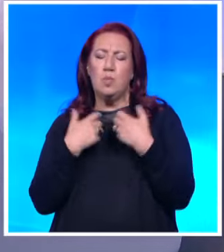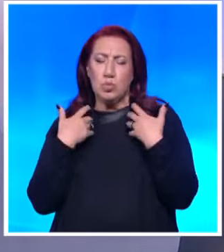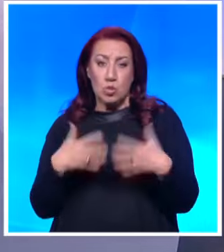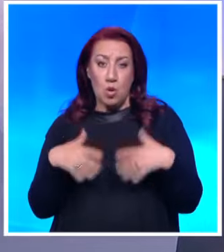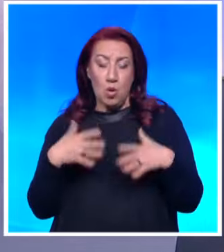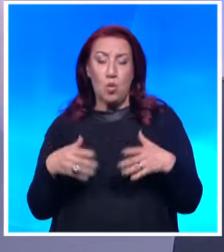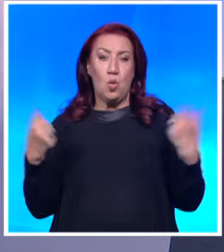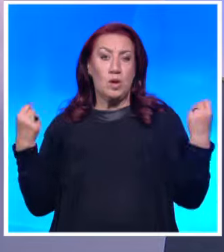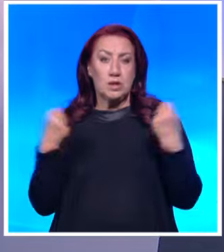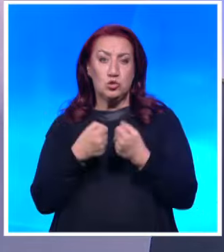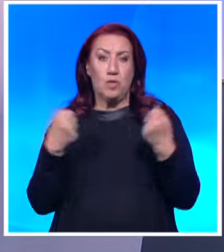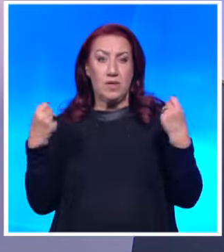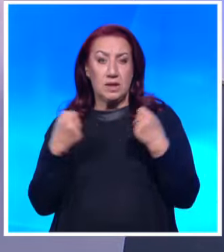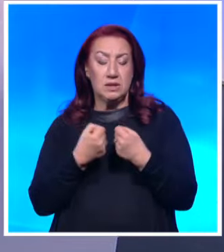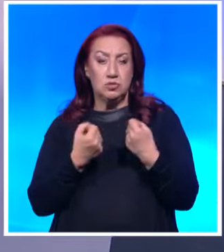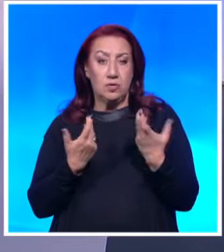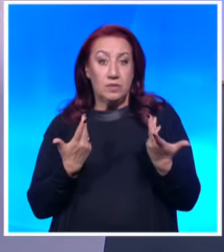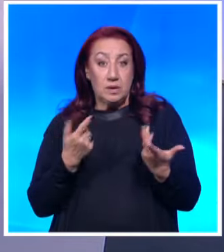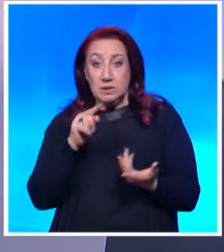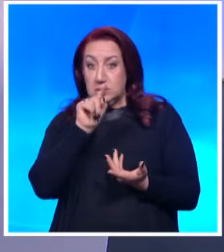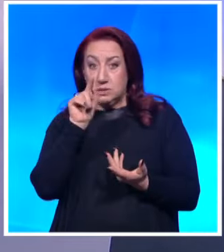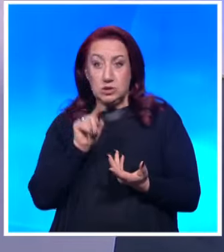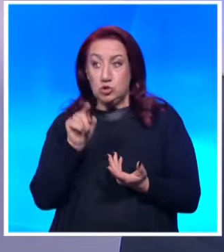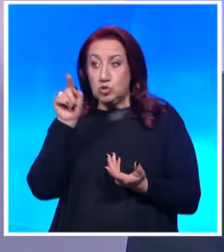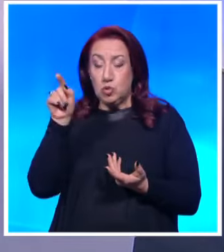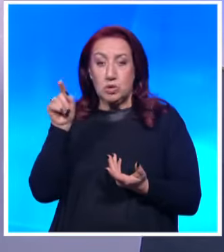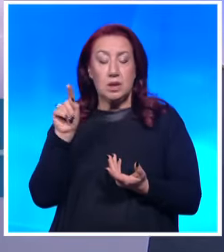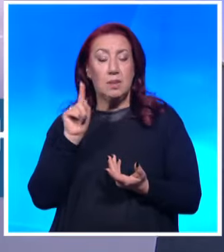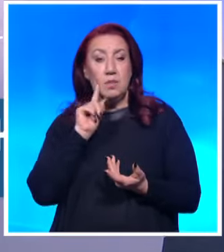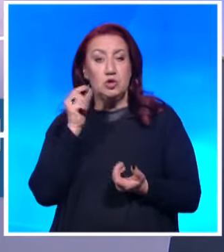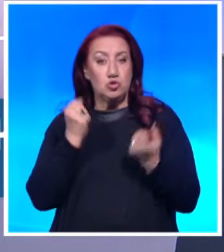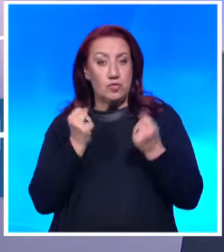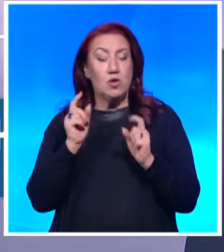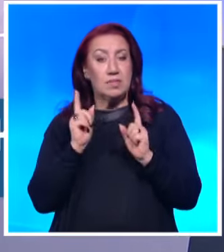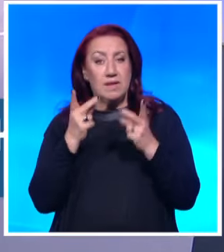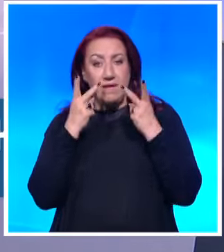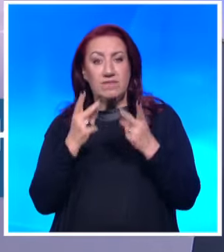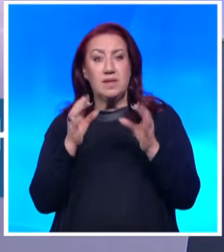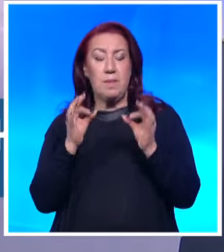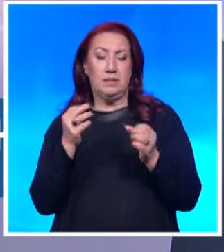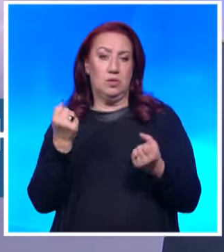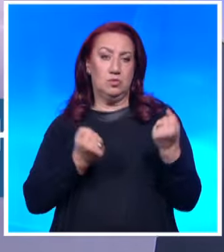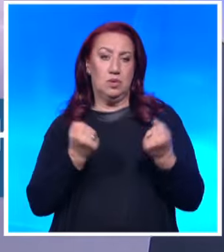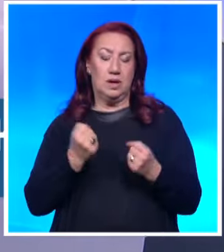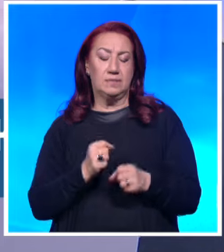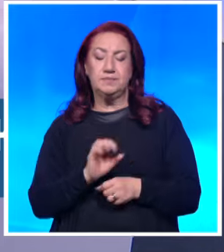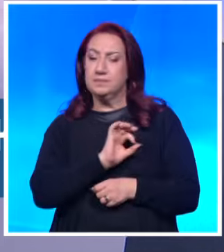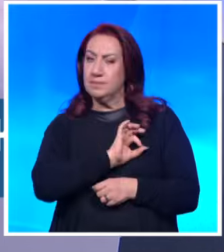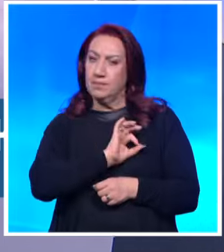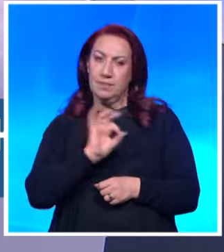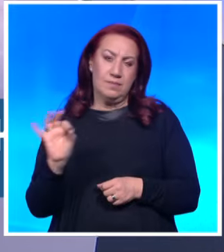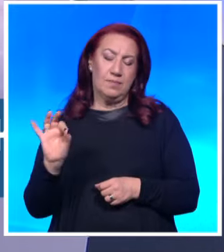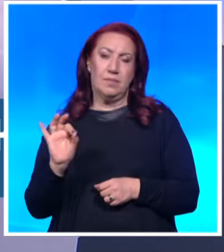произшествия. Защо е така? И защо водачите там трябва да внимават особено? Вижте, почти всяка година